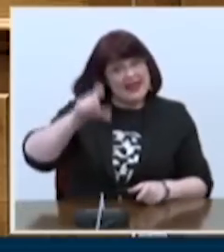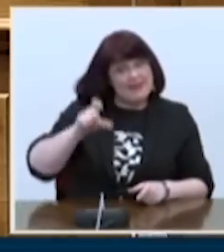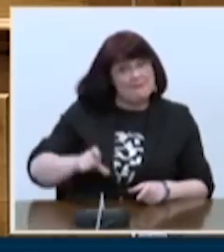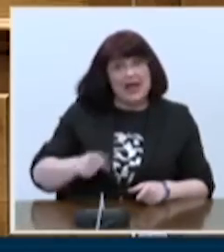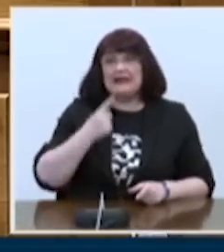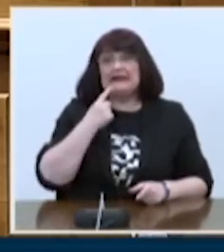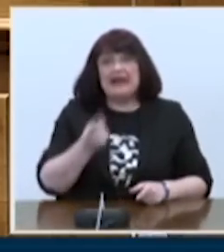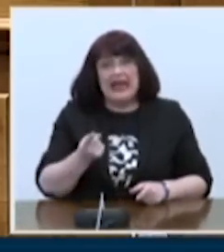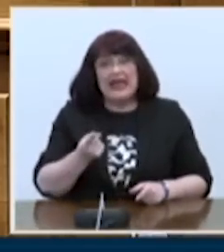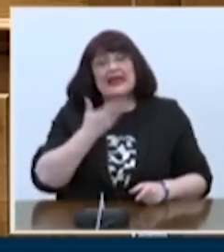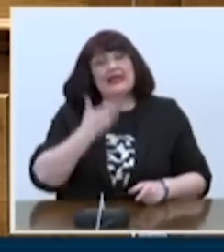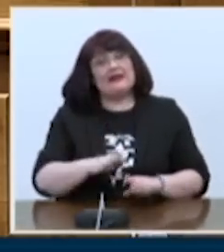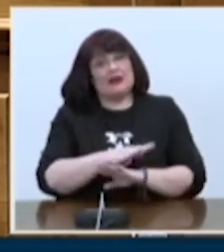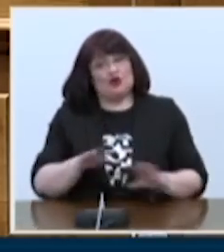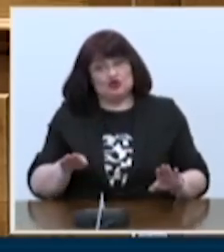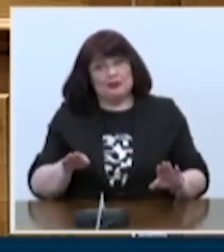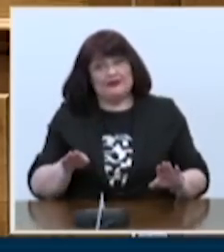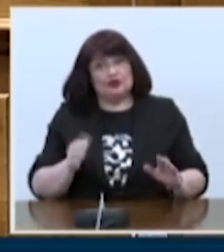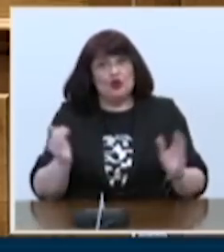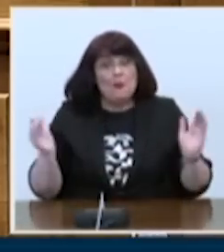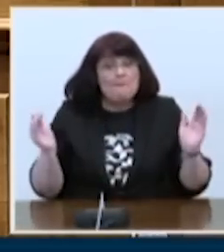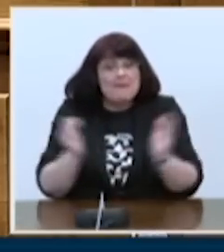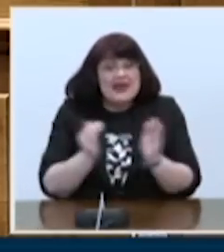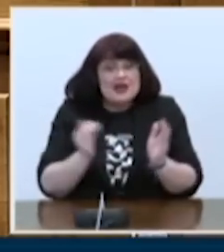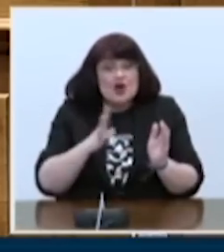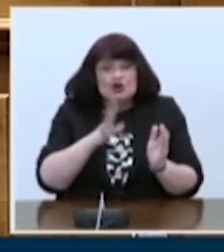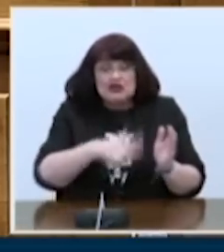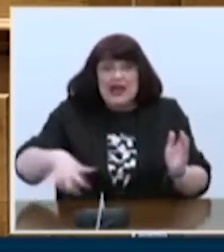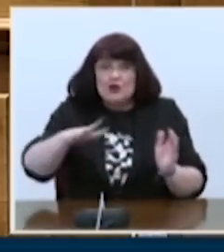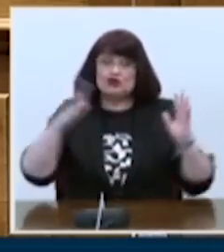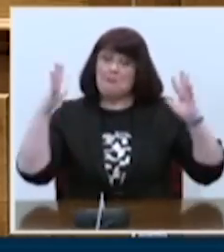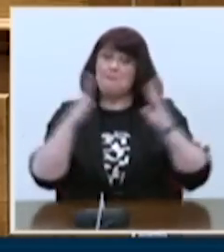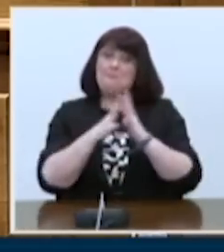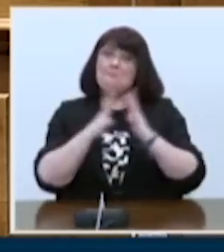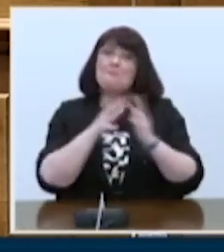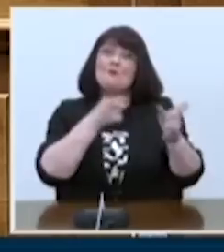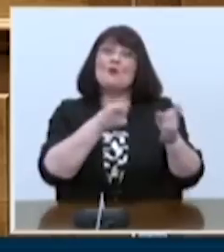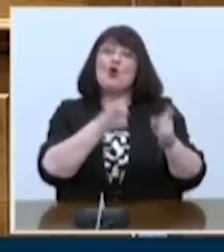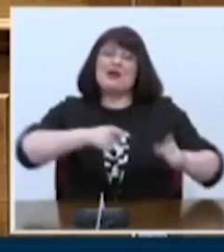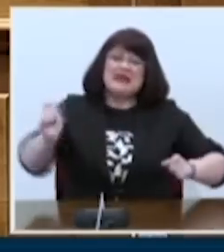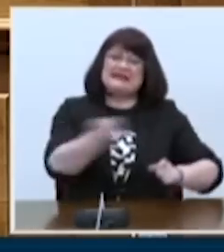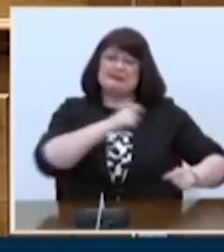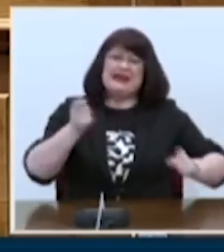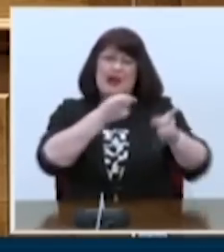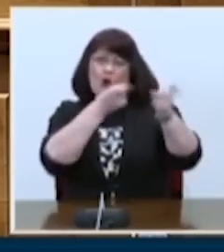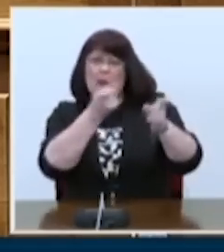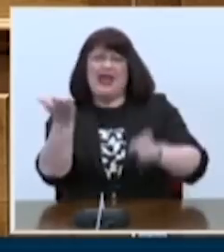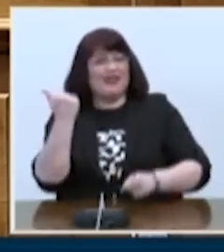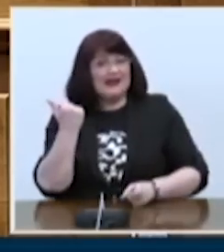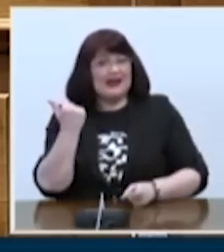για να τελειώσω με αυτό, μικρός λαός και πολεμά δίχως σπαθιά και βόλια. Για όλου